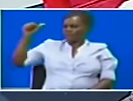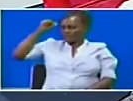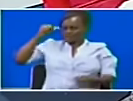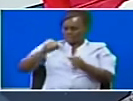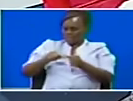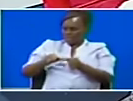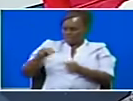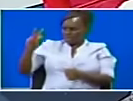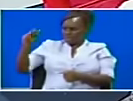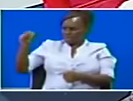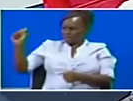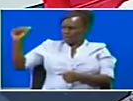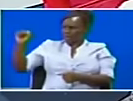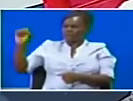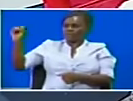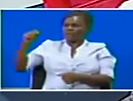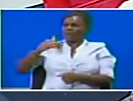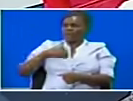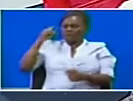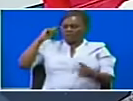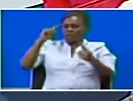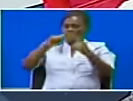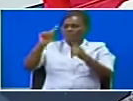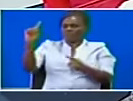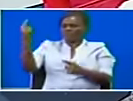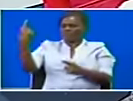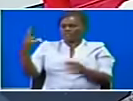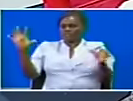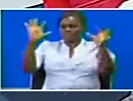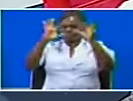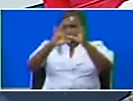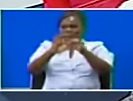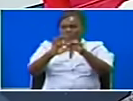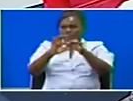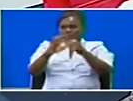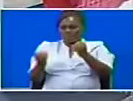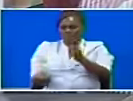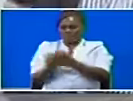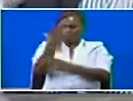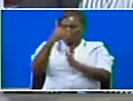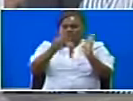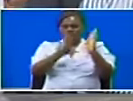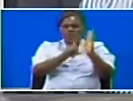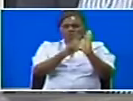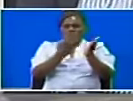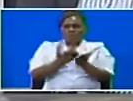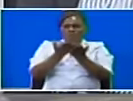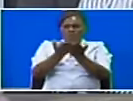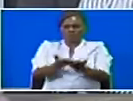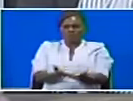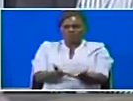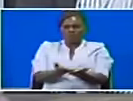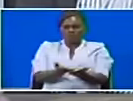NASA kwamba kwanza tukiwa na dhamira kwamba tutaungana pamoja, tukaunda sheria tukawasilisha kwa msajili wa